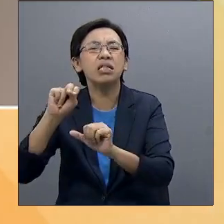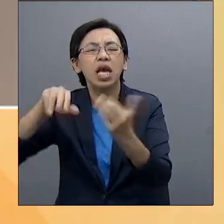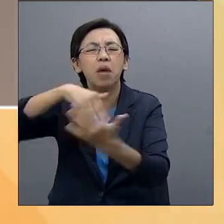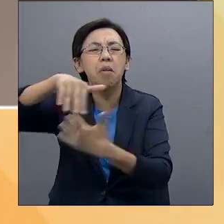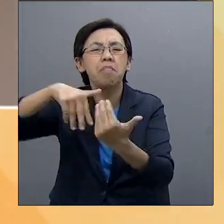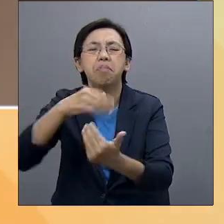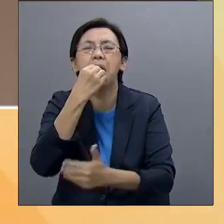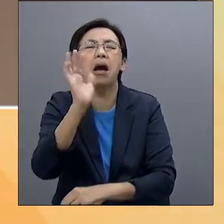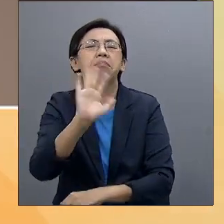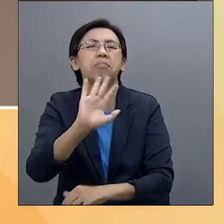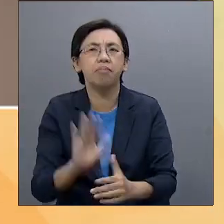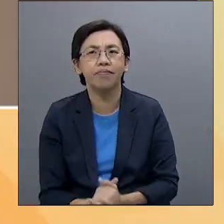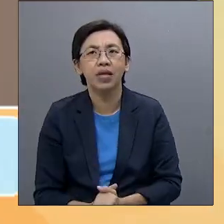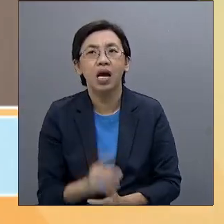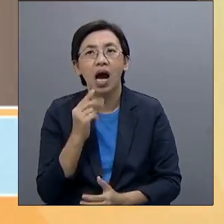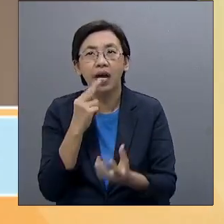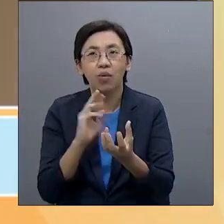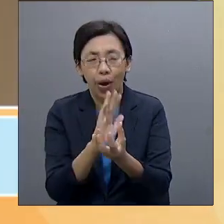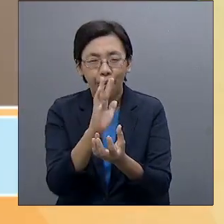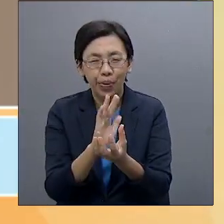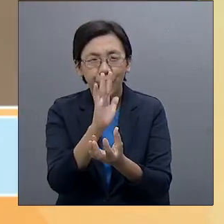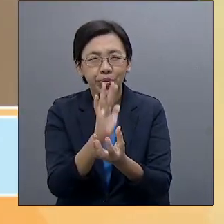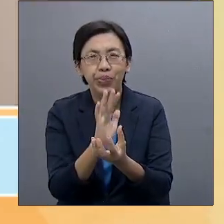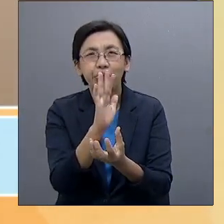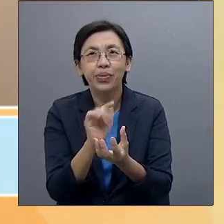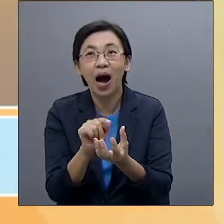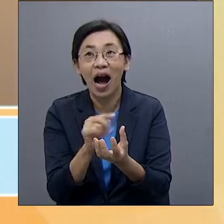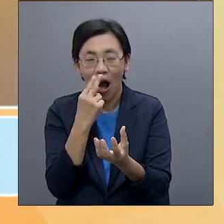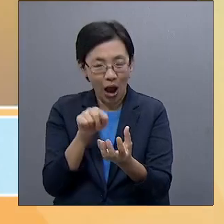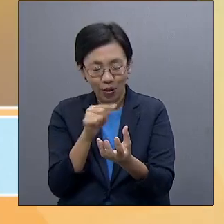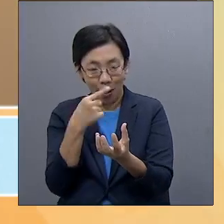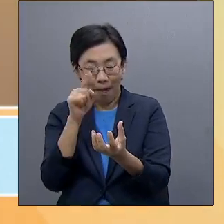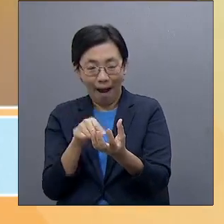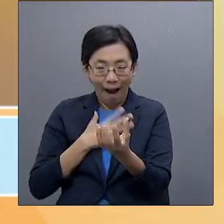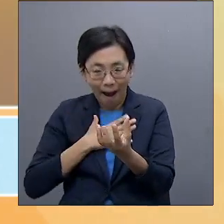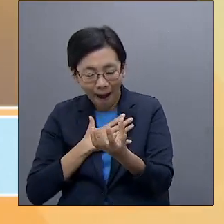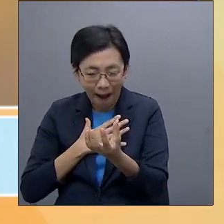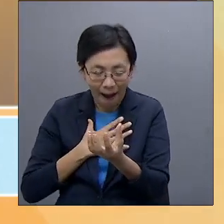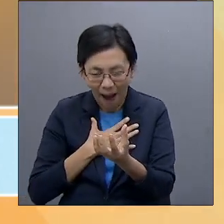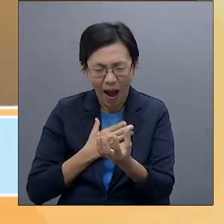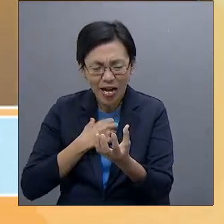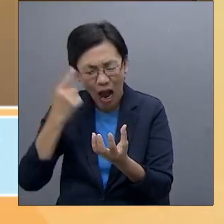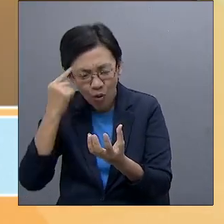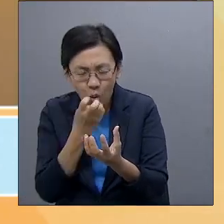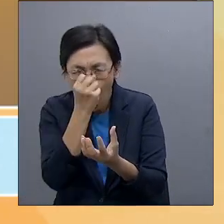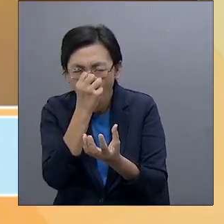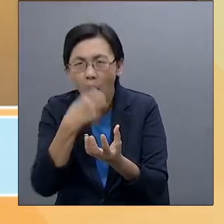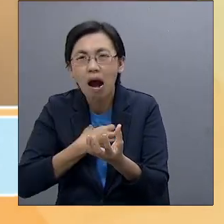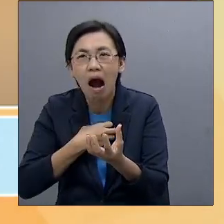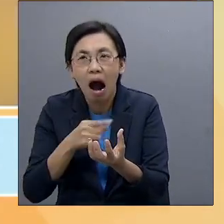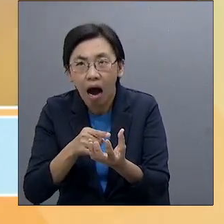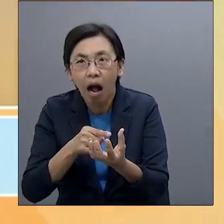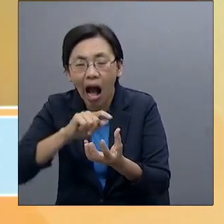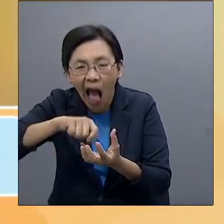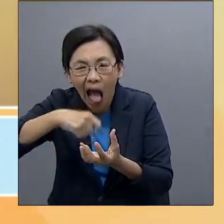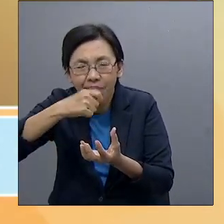เท่าที่เห็นก็คือมีเอฟเฟกต์มีควันทำให้ได้ของใหม่ดูน่าตื่นเต้นนะคนก็อยากรู้อยากลองนะฮะเราก็อาจจ